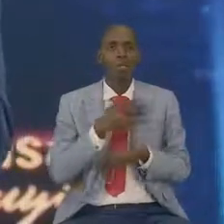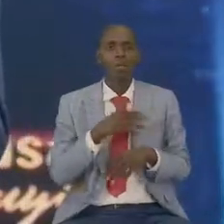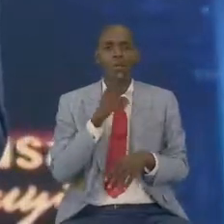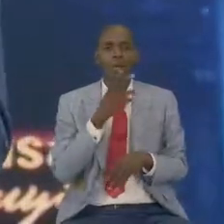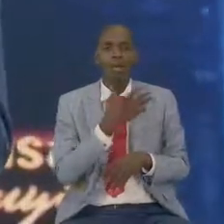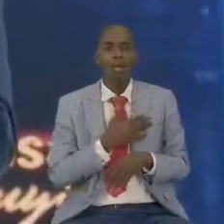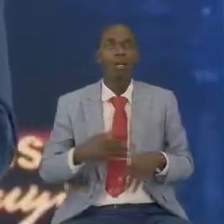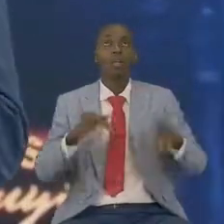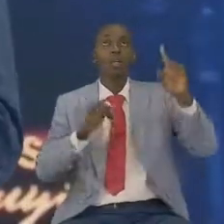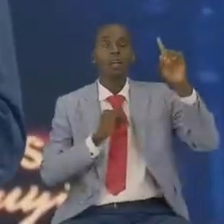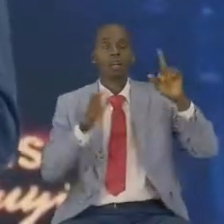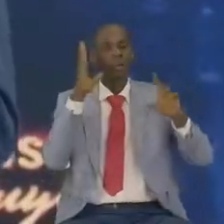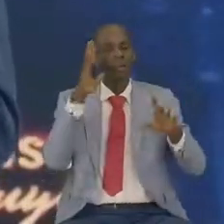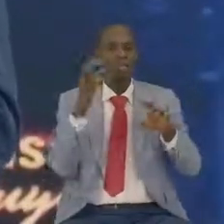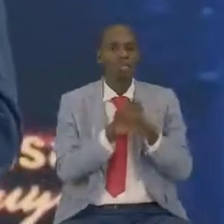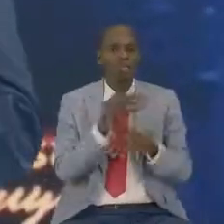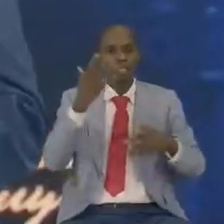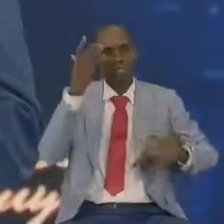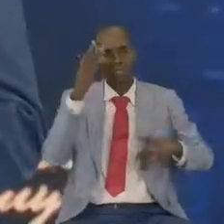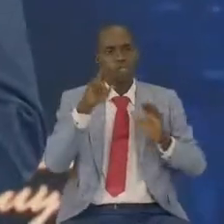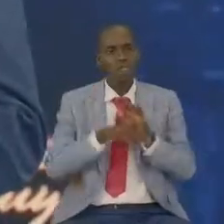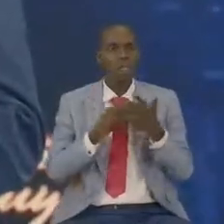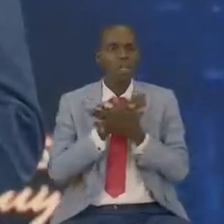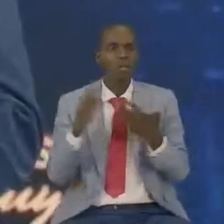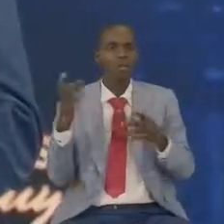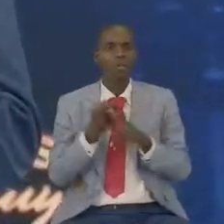la maladie du milieu de toi.